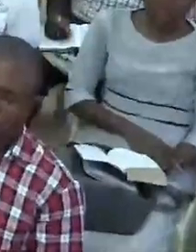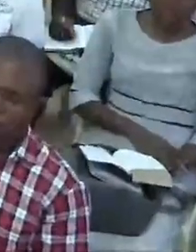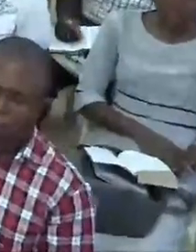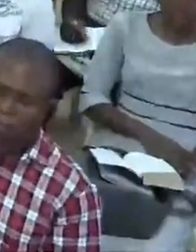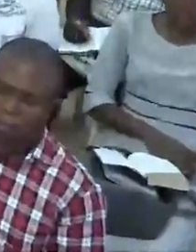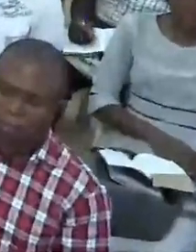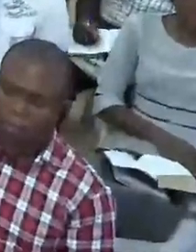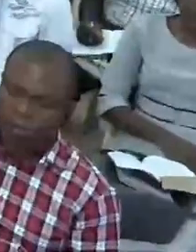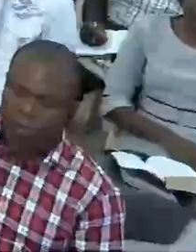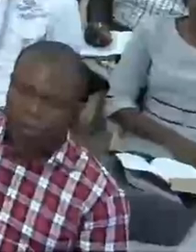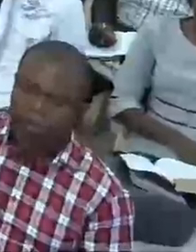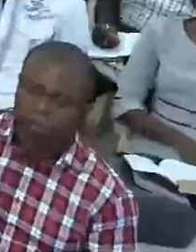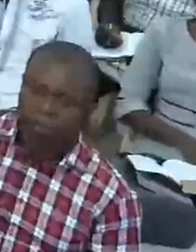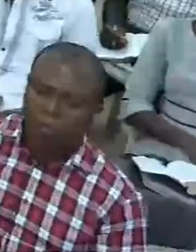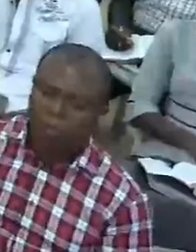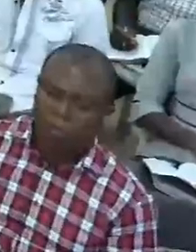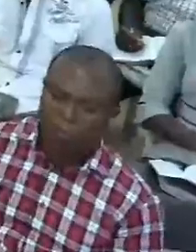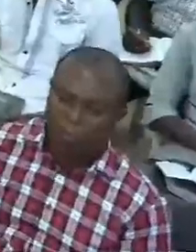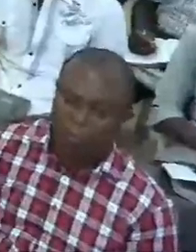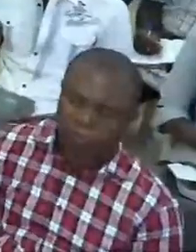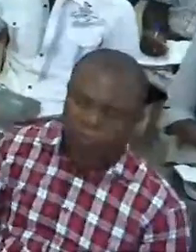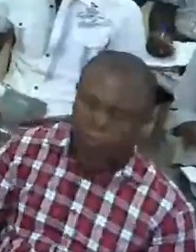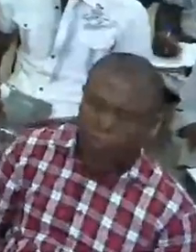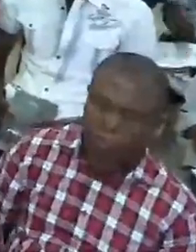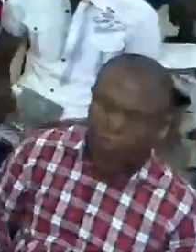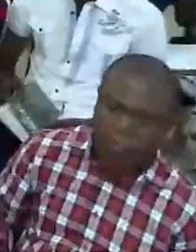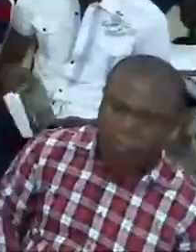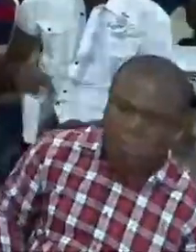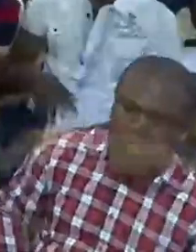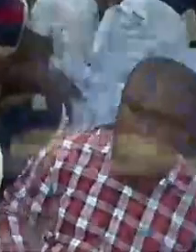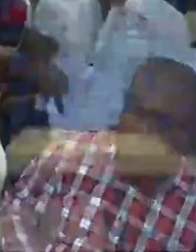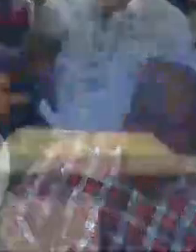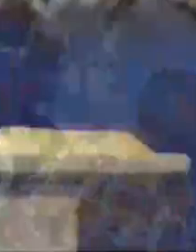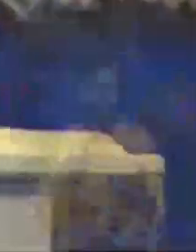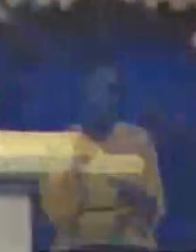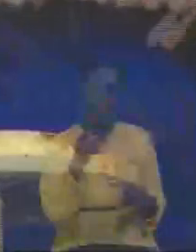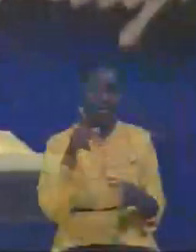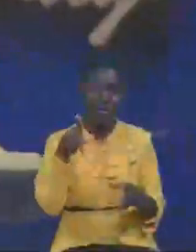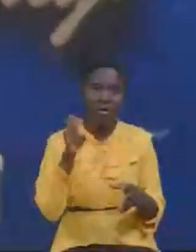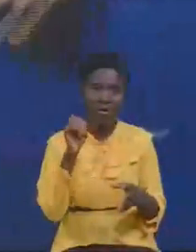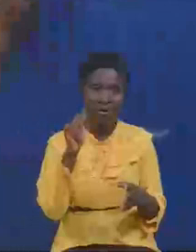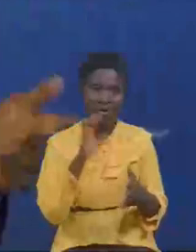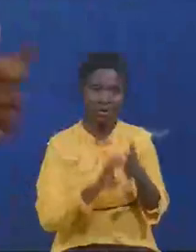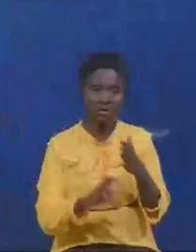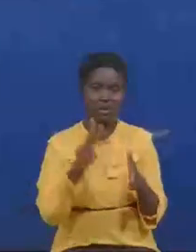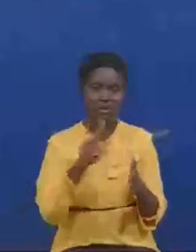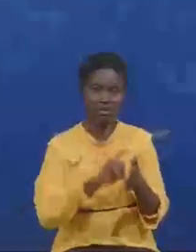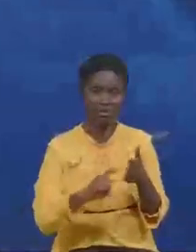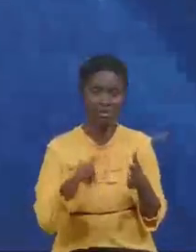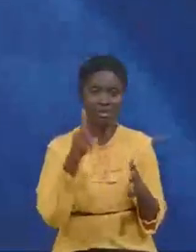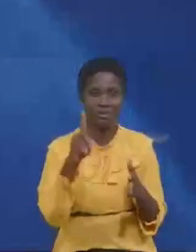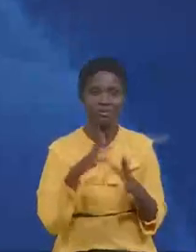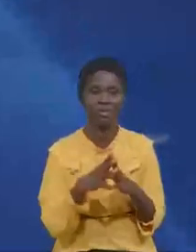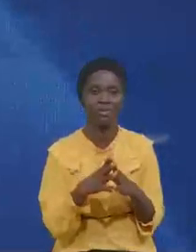plus blanc que la neige. Voyons 1 Pierre chapitre 2, verset 1. 1